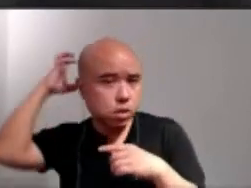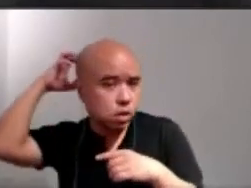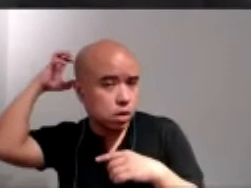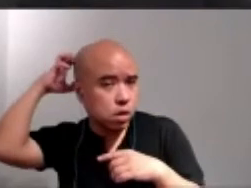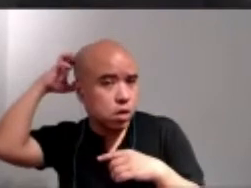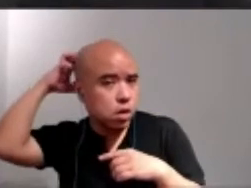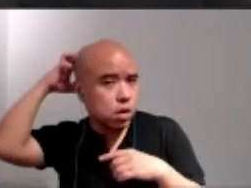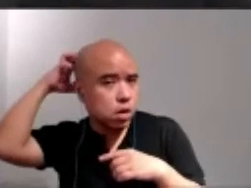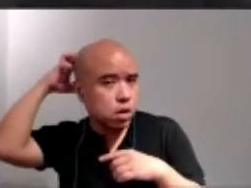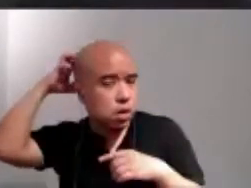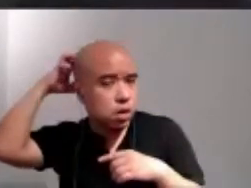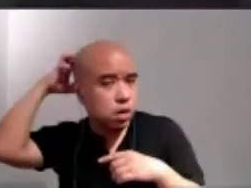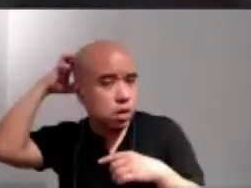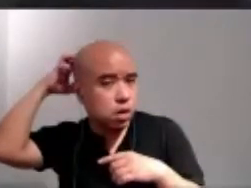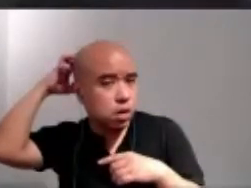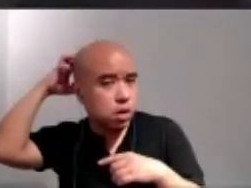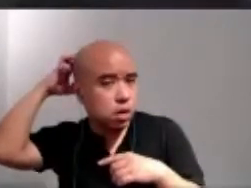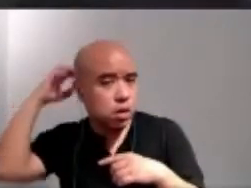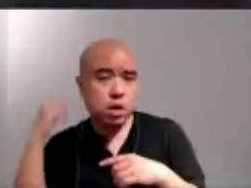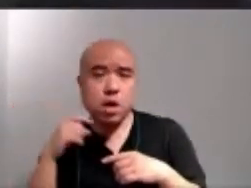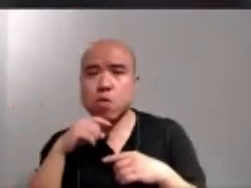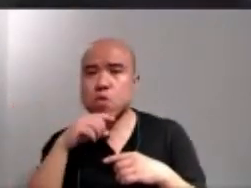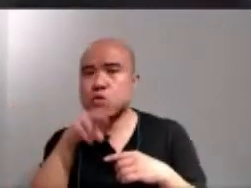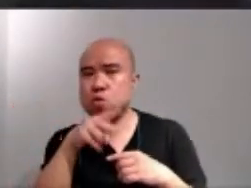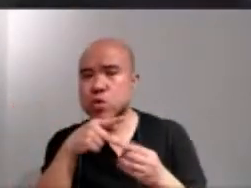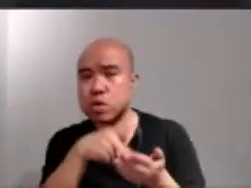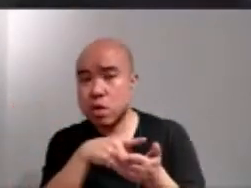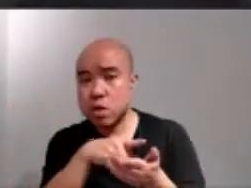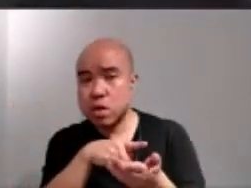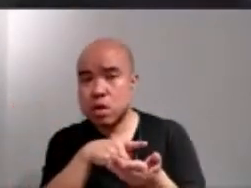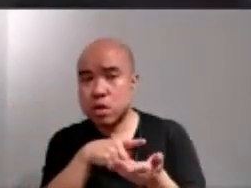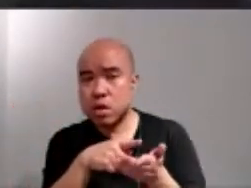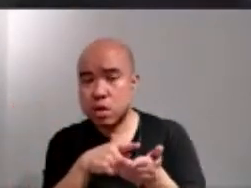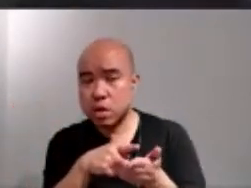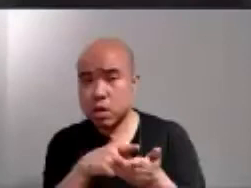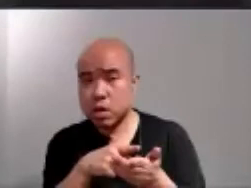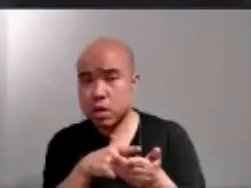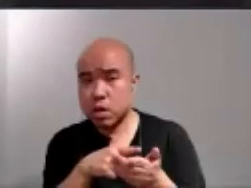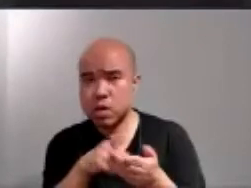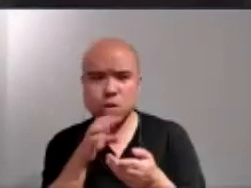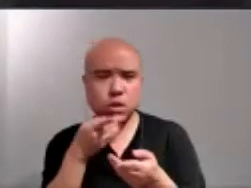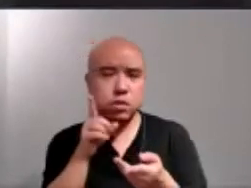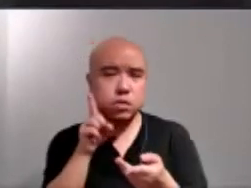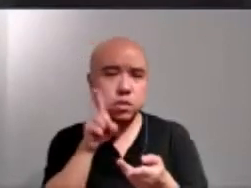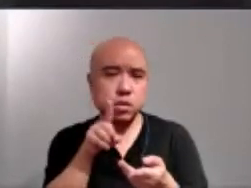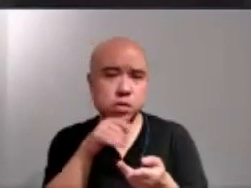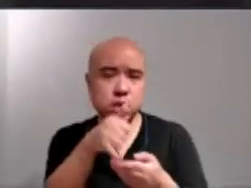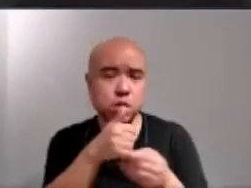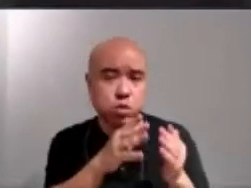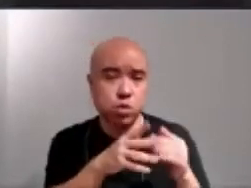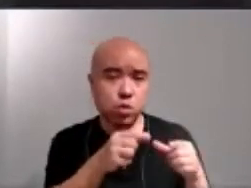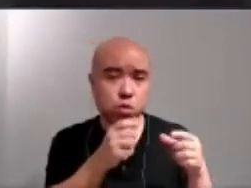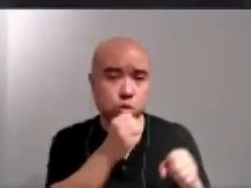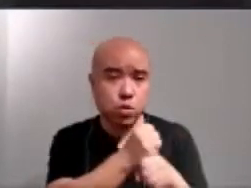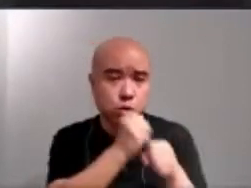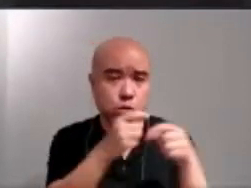佢要保護自己，佢就去簽咗個租約，新嘅租約。但係咧，同一個禮拜佢就冇一份工。其實嗰份工咧，佢哋係做餐